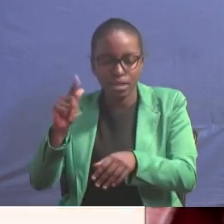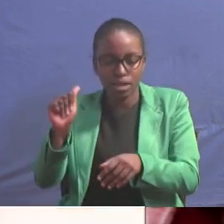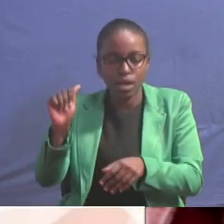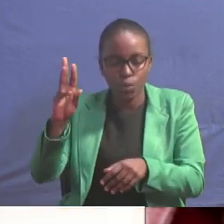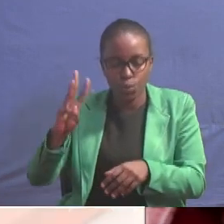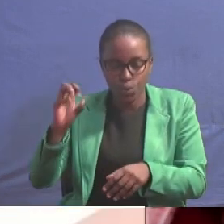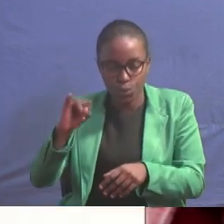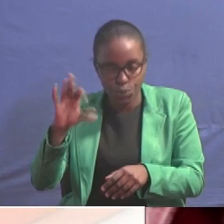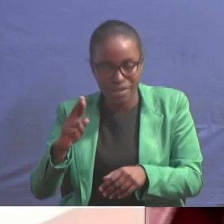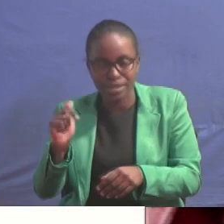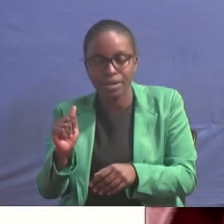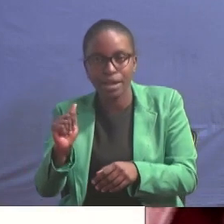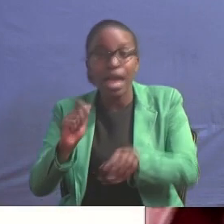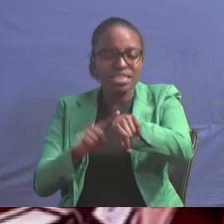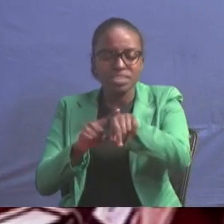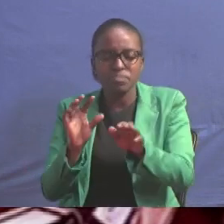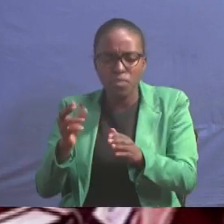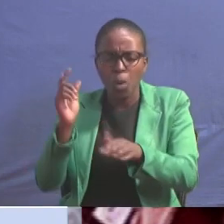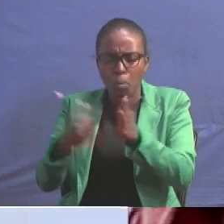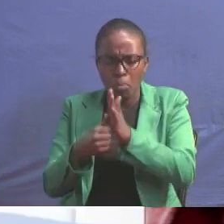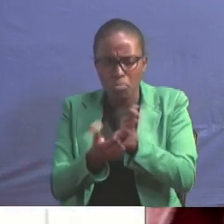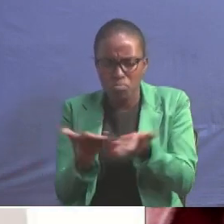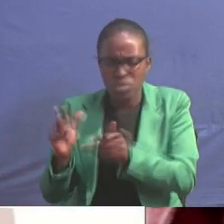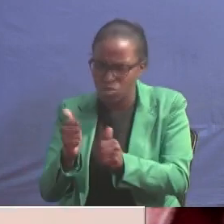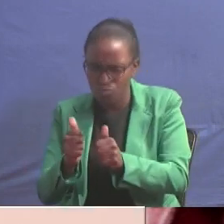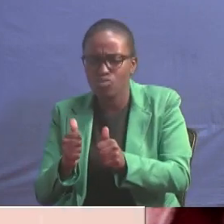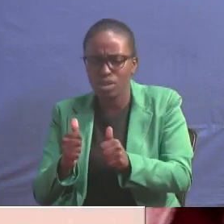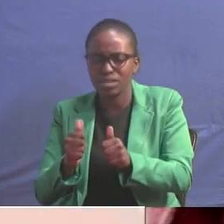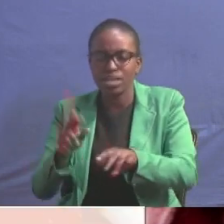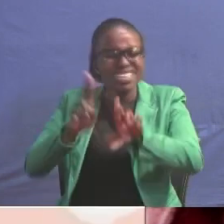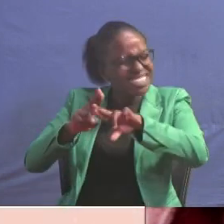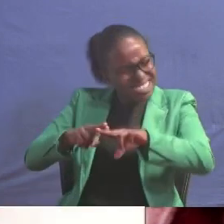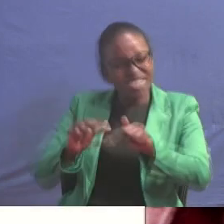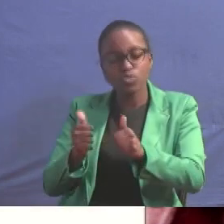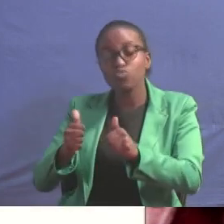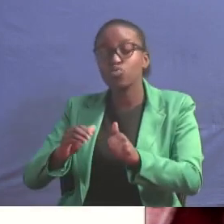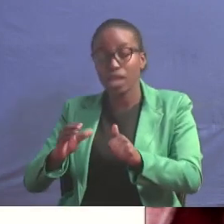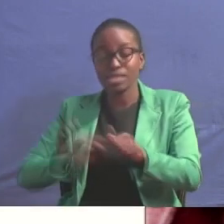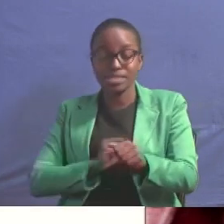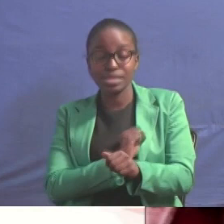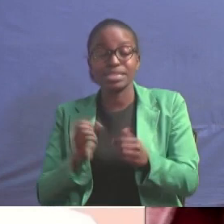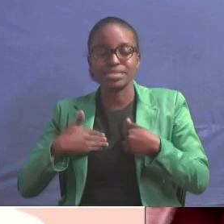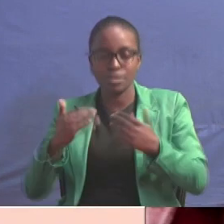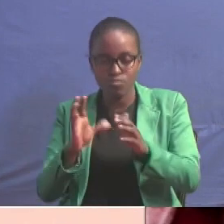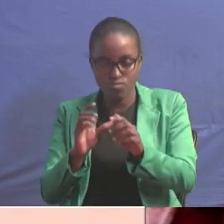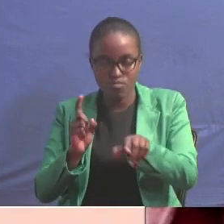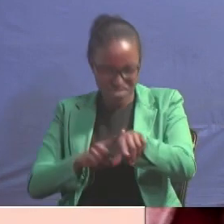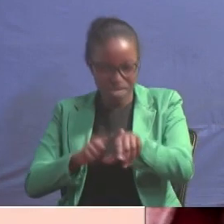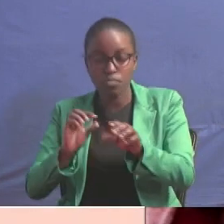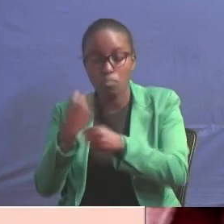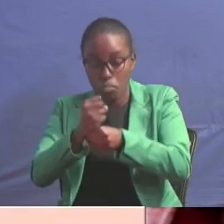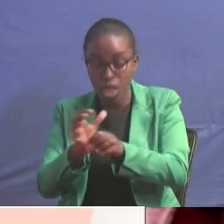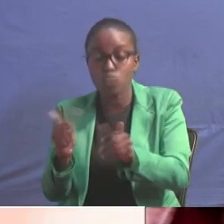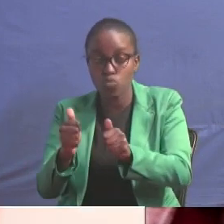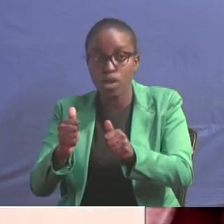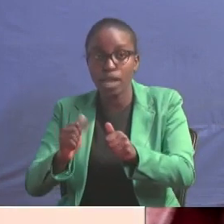ambaye hatima yake ya kungatuka sasa iko kwenye kikao cha seneti. Hii ni baada ya hoja ya kuundwa kwa kamati inayojumuisha